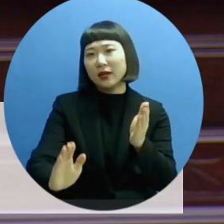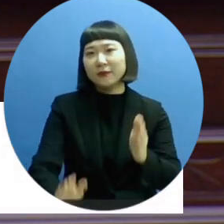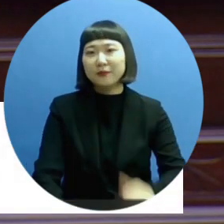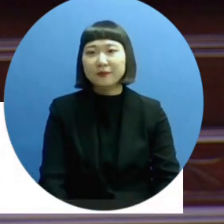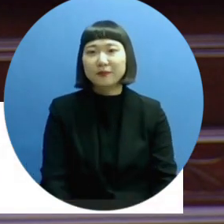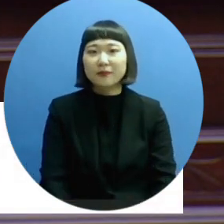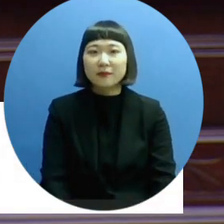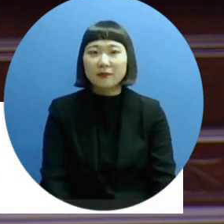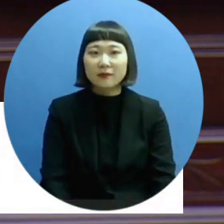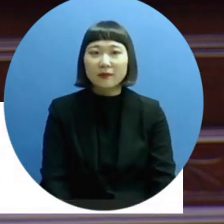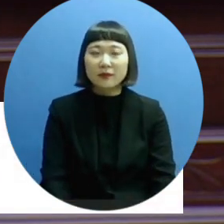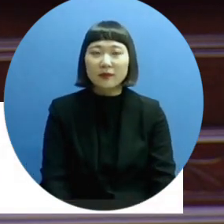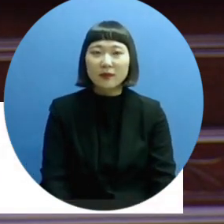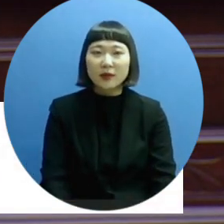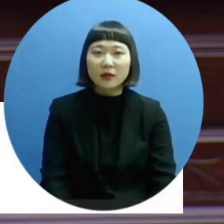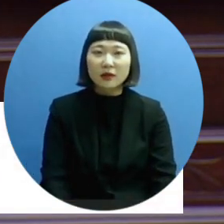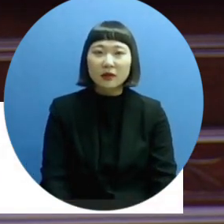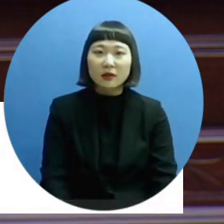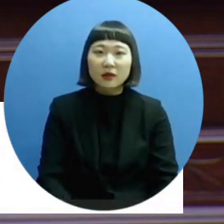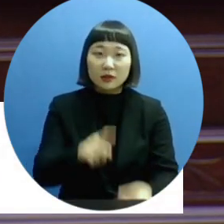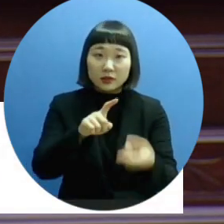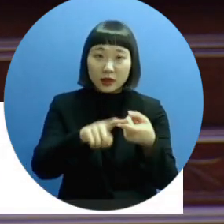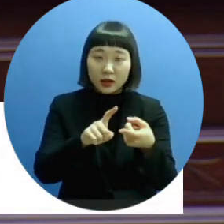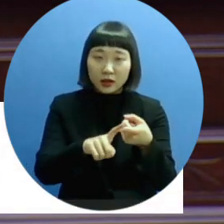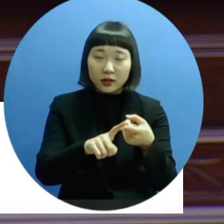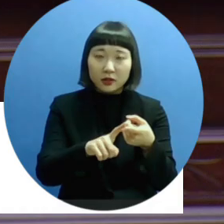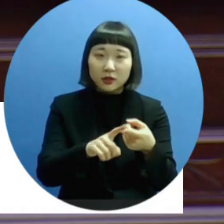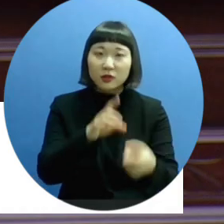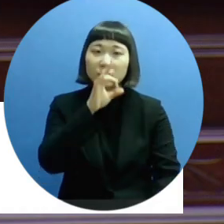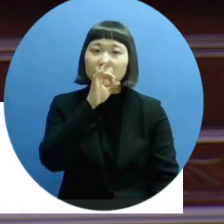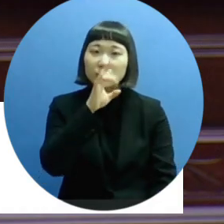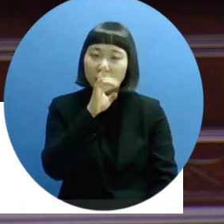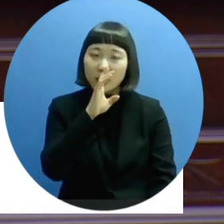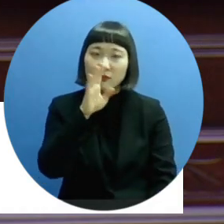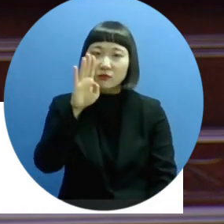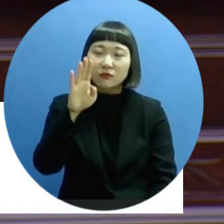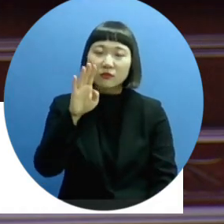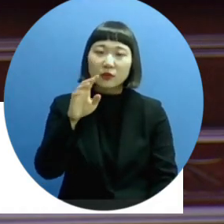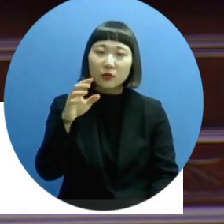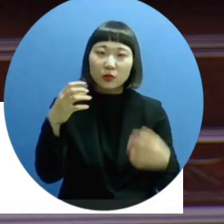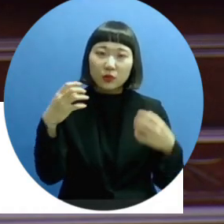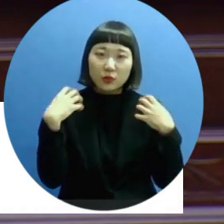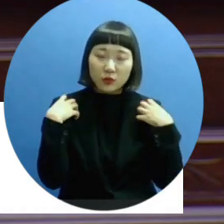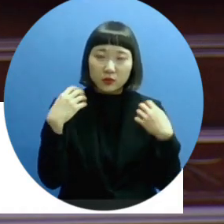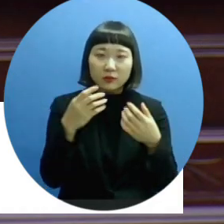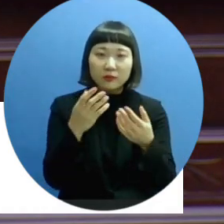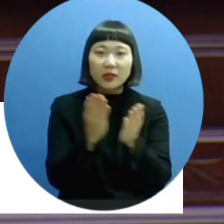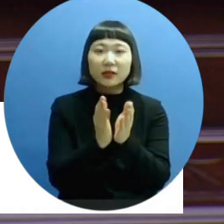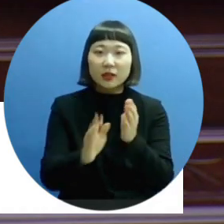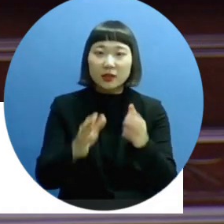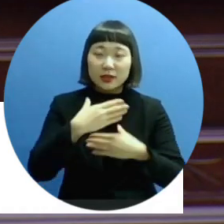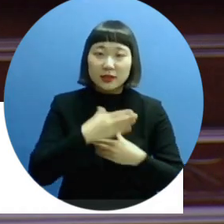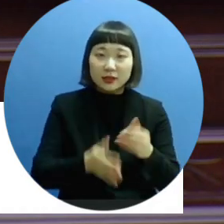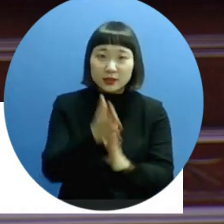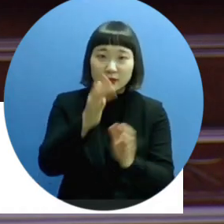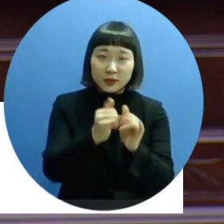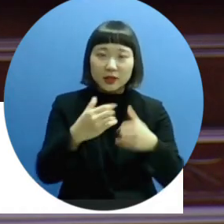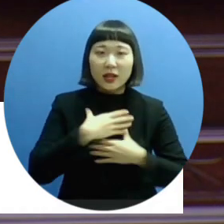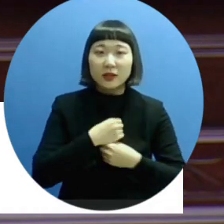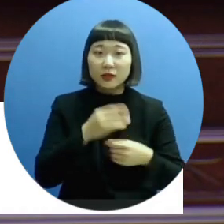중앙부처와도 적절하지 않습니다. 시민안전본부는 행정안전부, 보건국은 보건복지부와 업무적 연계를 이루고